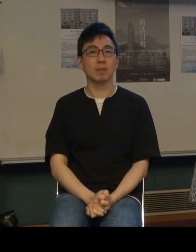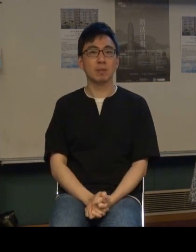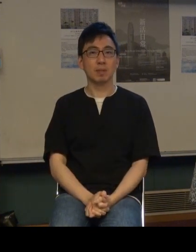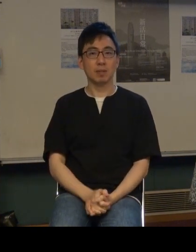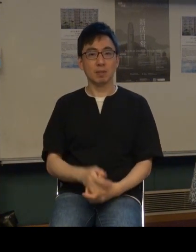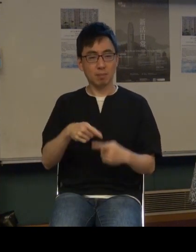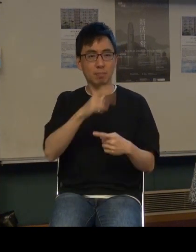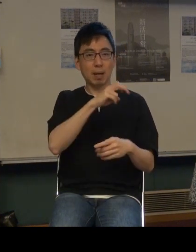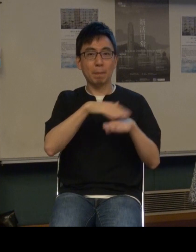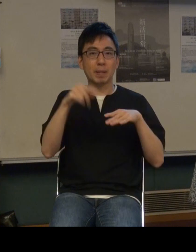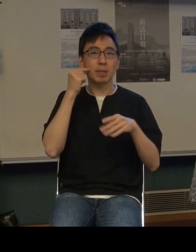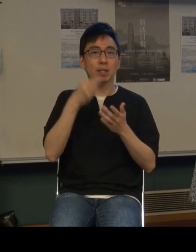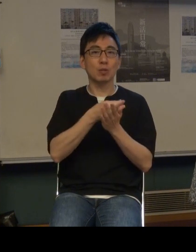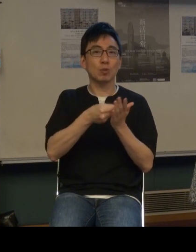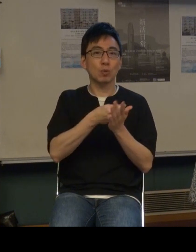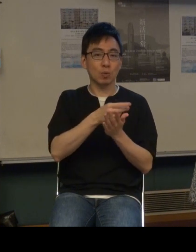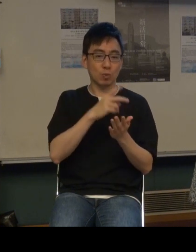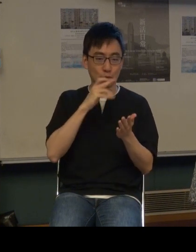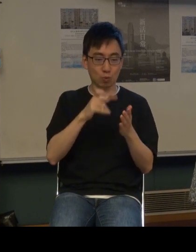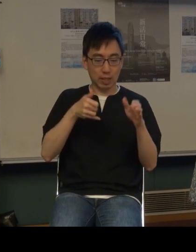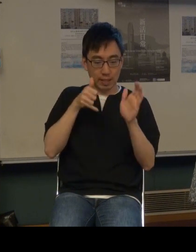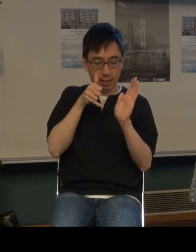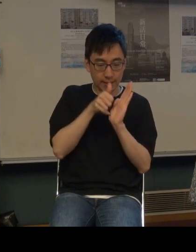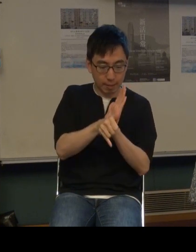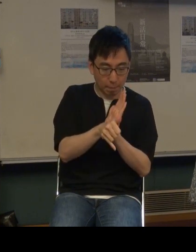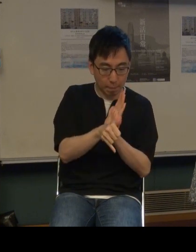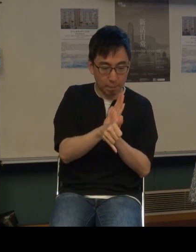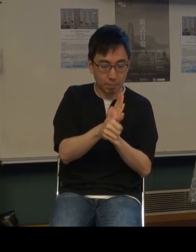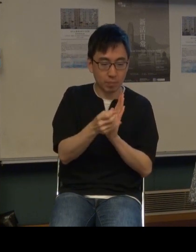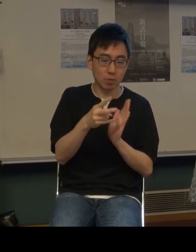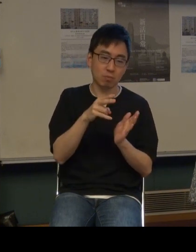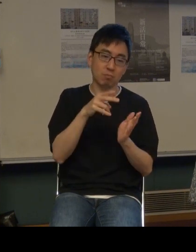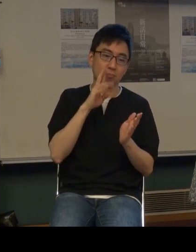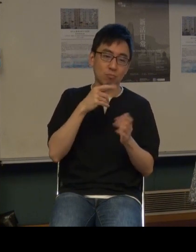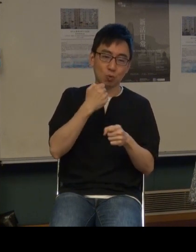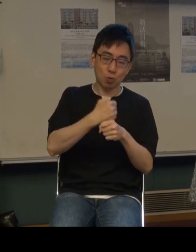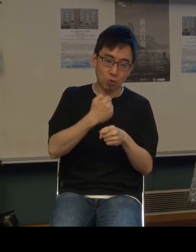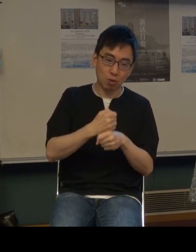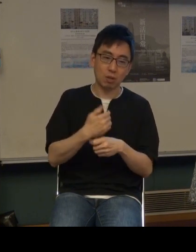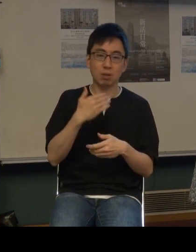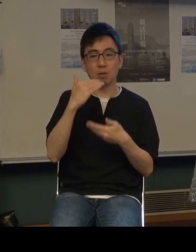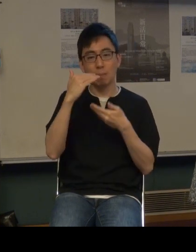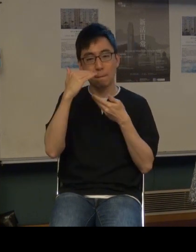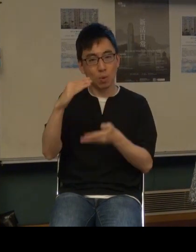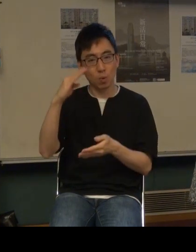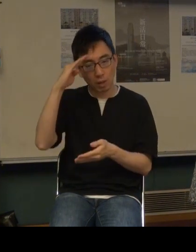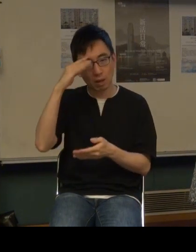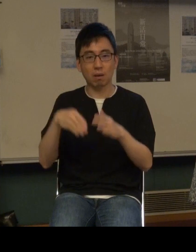咁喺中間個位入去啊，一條大走廊就係各個辦公室啦、報案室啦，咁另外呢啲辦公室啦。